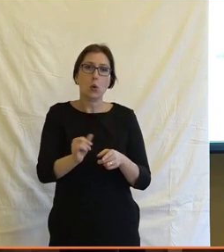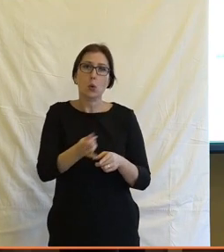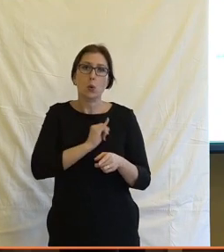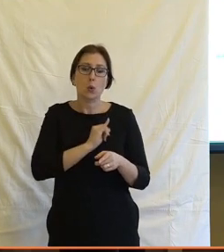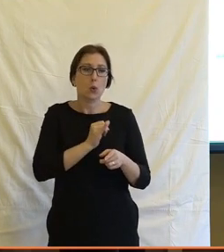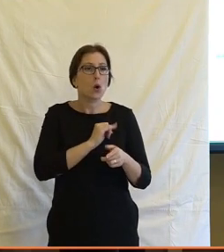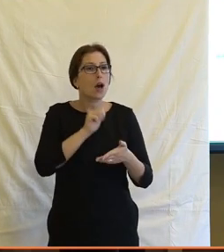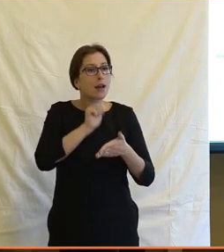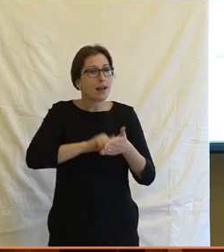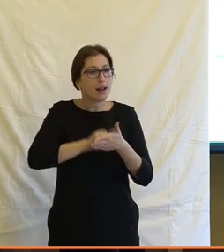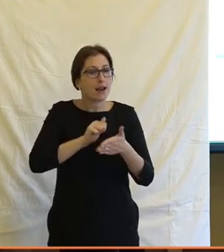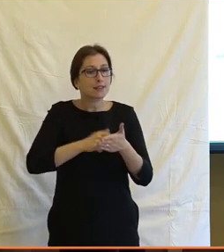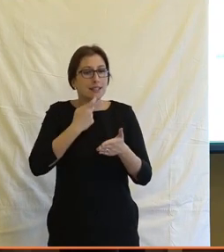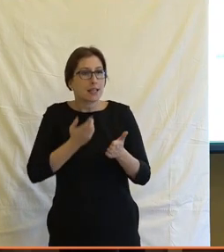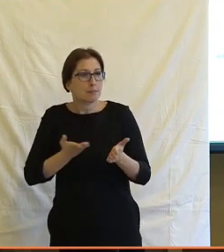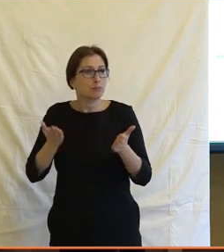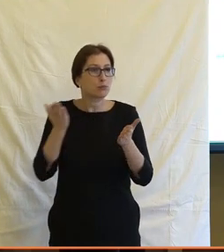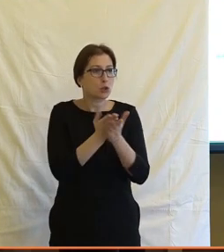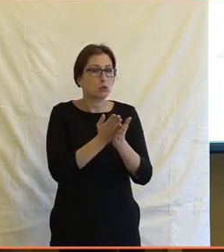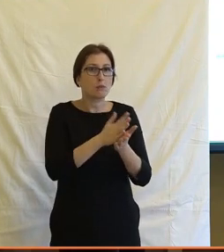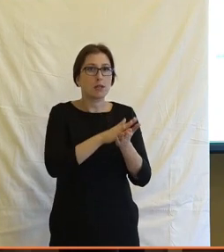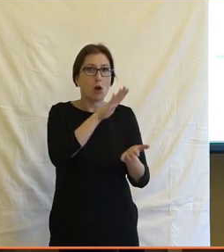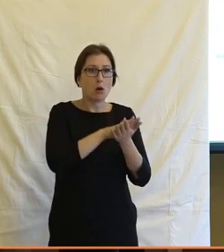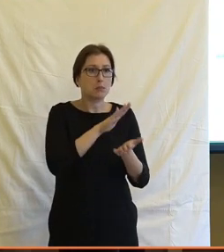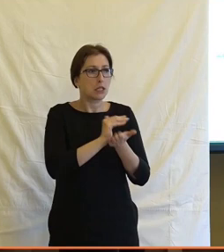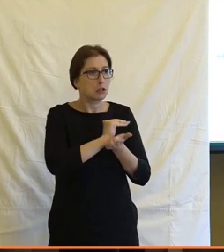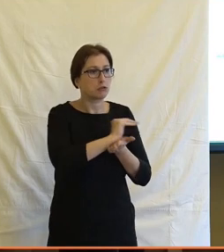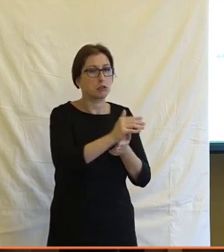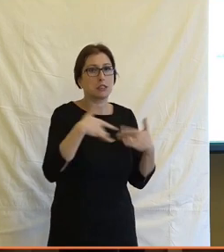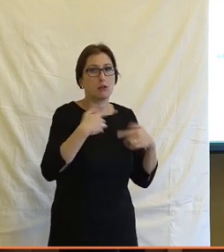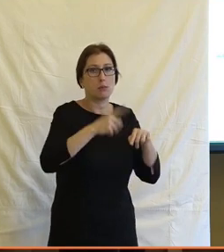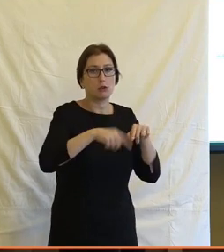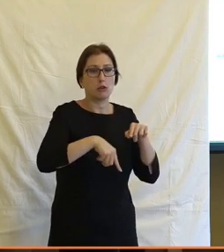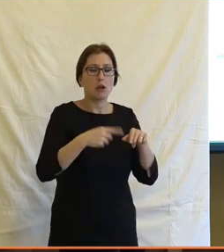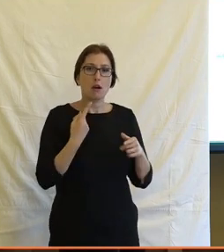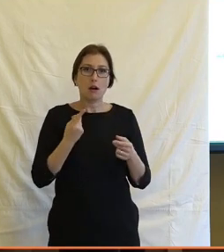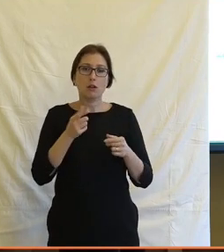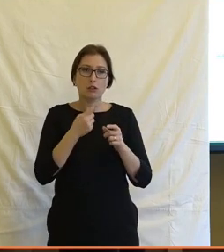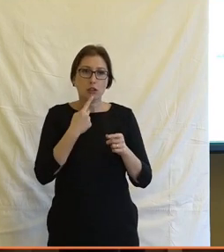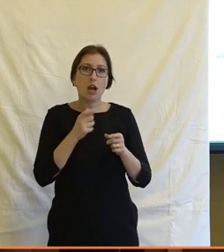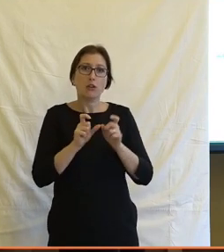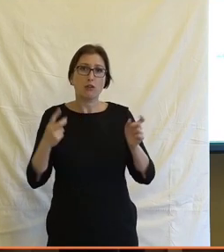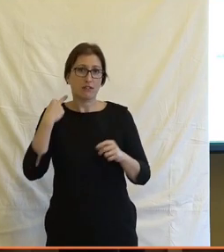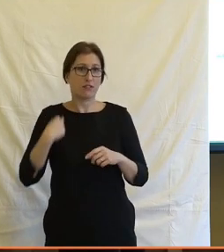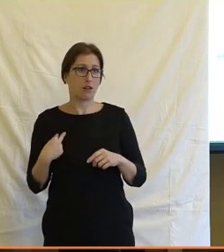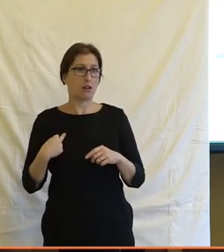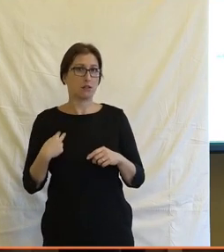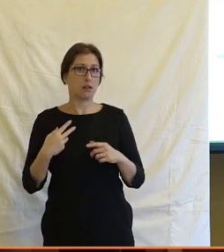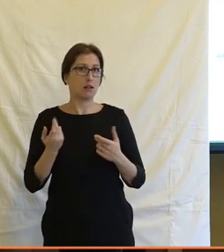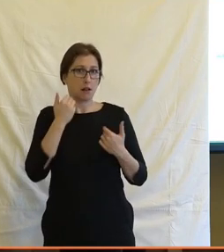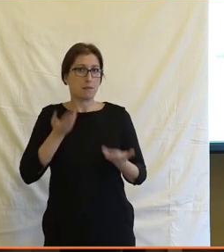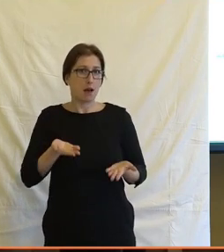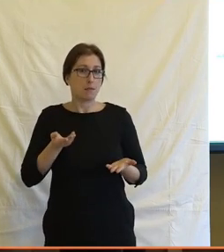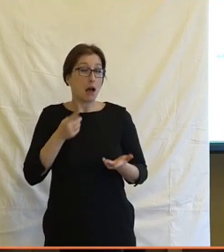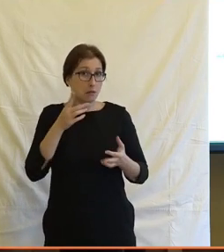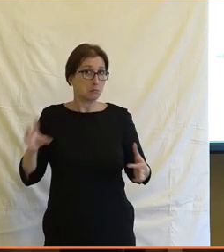nich brání redakcím přizpůsobení mediálních obsahů a oni zmiňovali jako první příčinu finanční zdroje. Takže potom